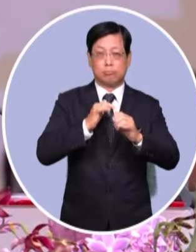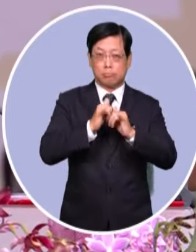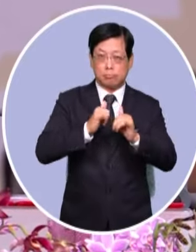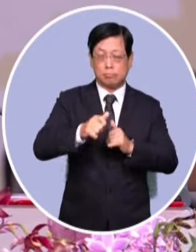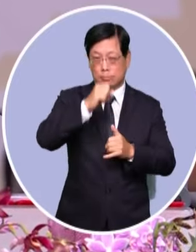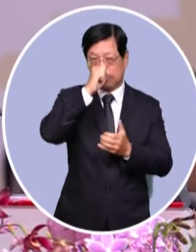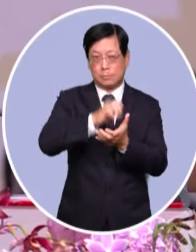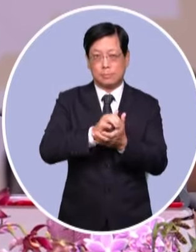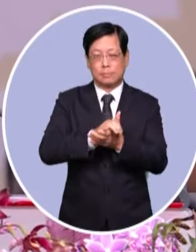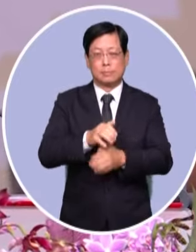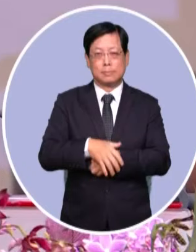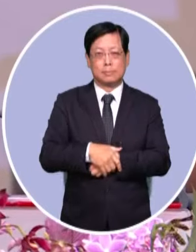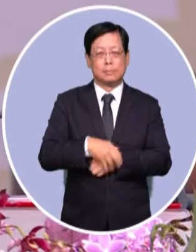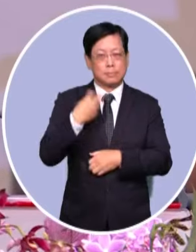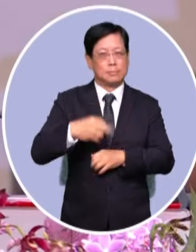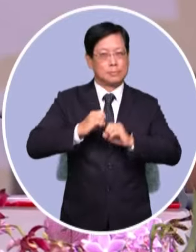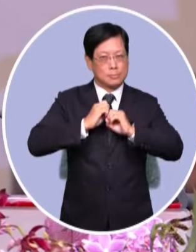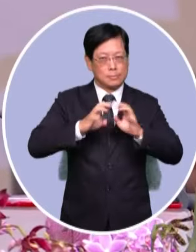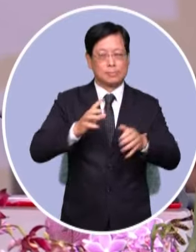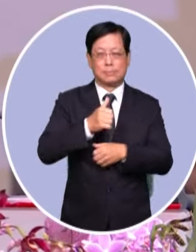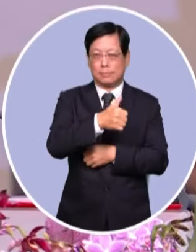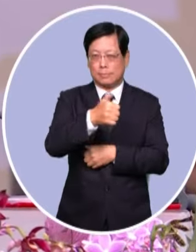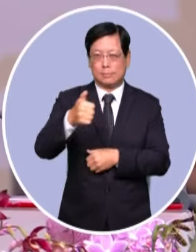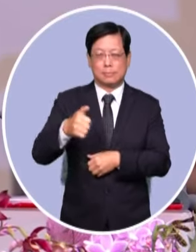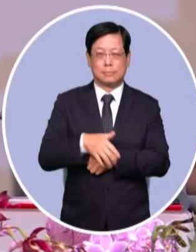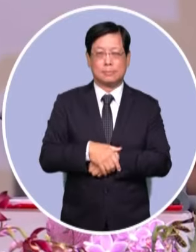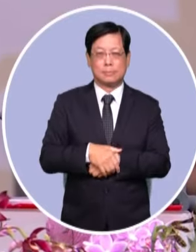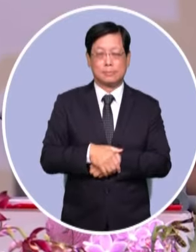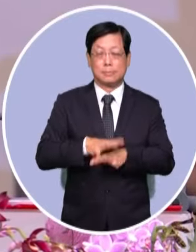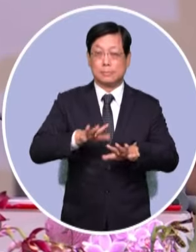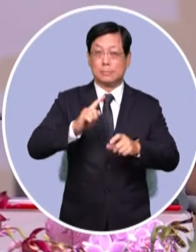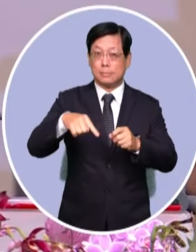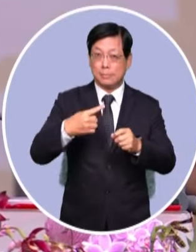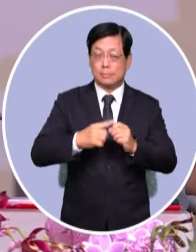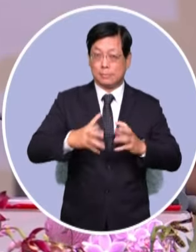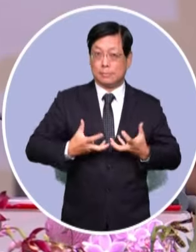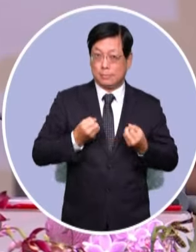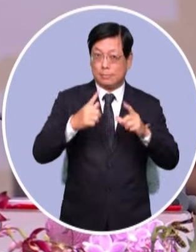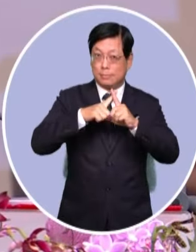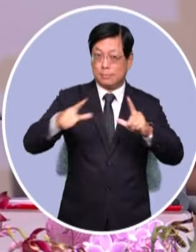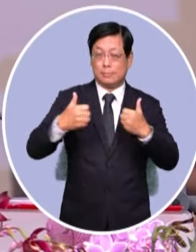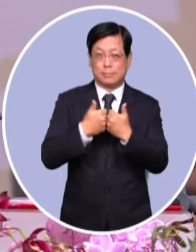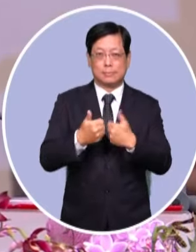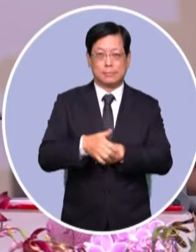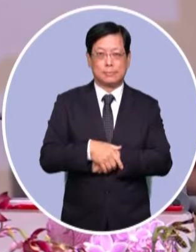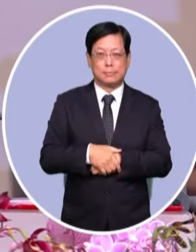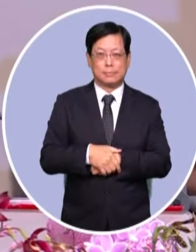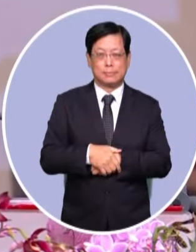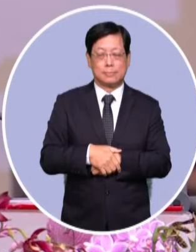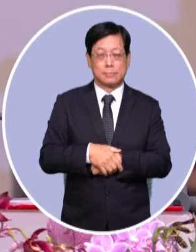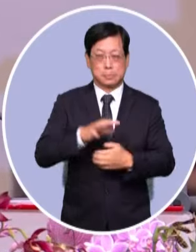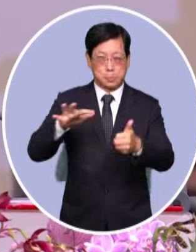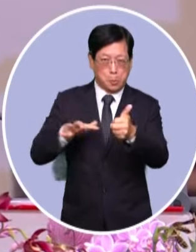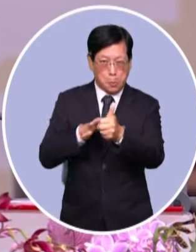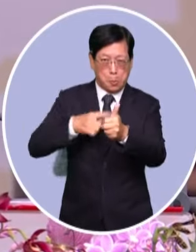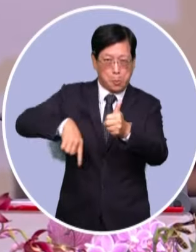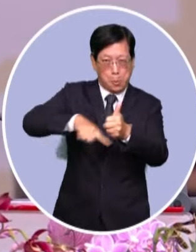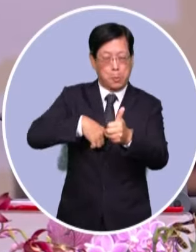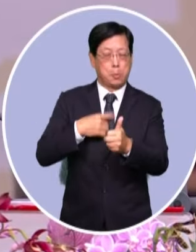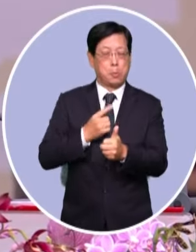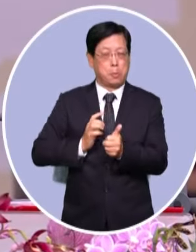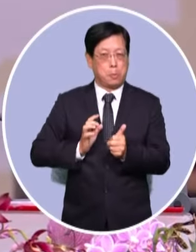好友，要说一声感谢。今年的国庆大典，幕后工作伙